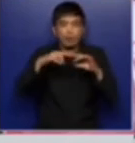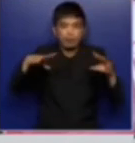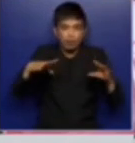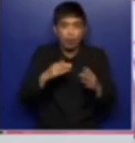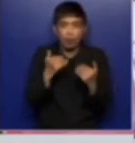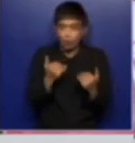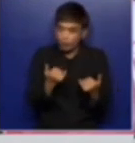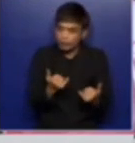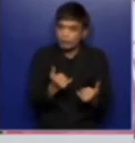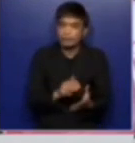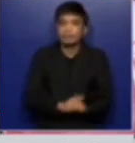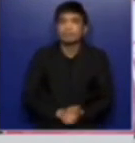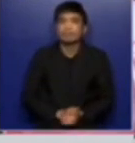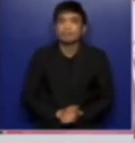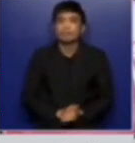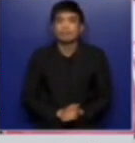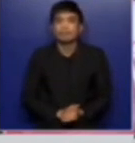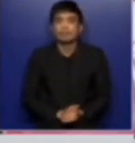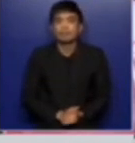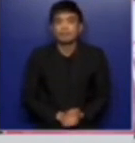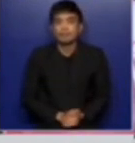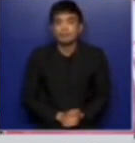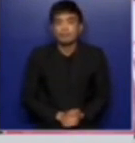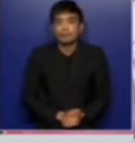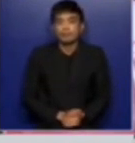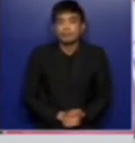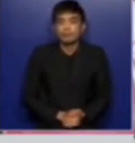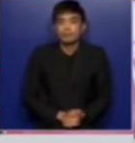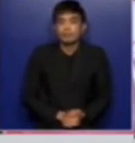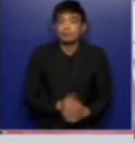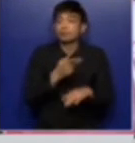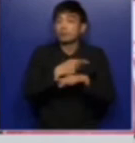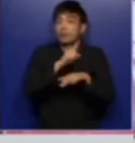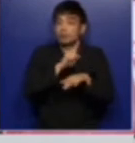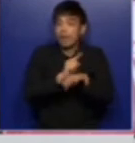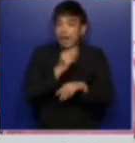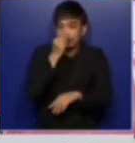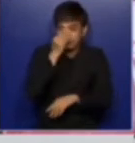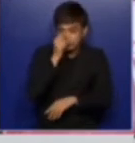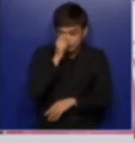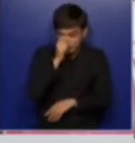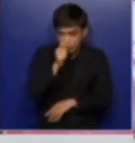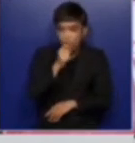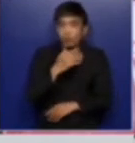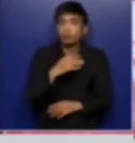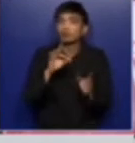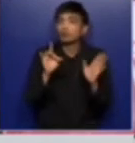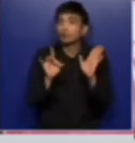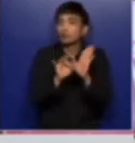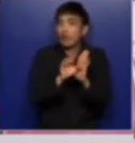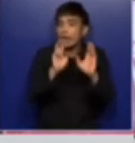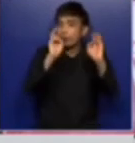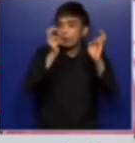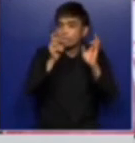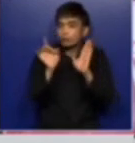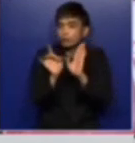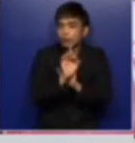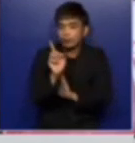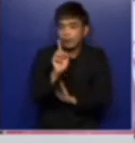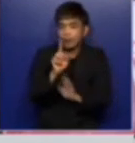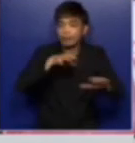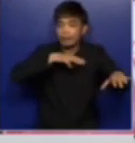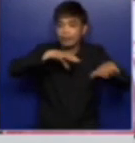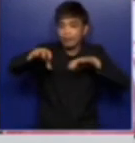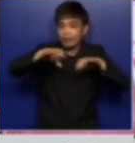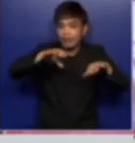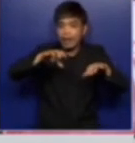าในวันนี้ท่านประธานที่เคารพครับในประการสุดท้าย ในการบริหารและพัฒน